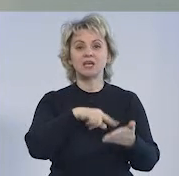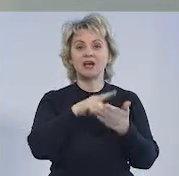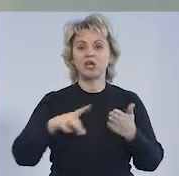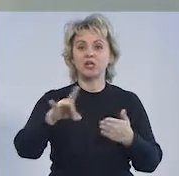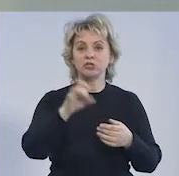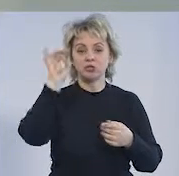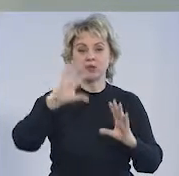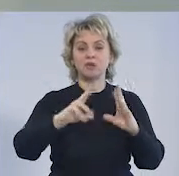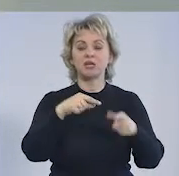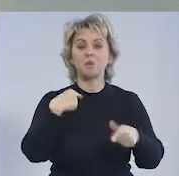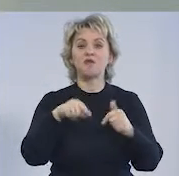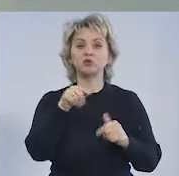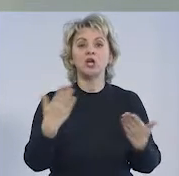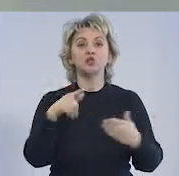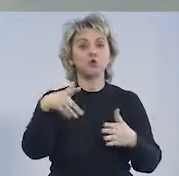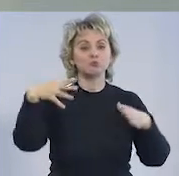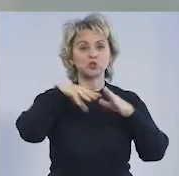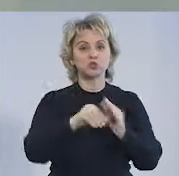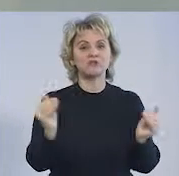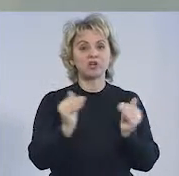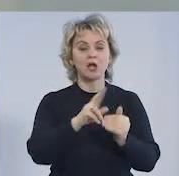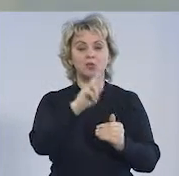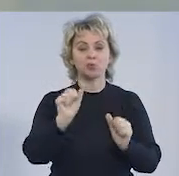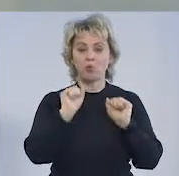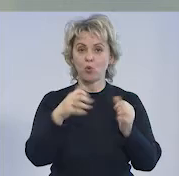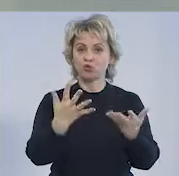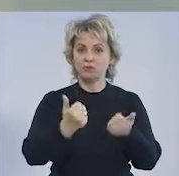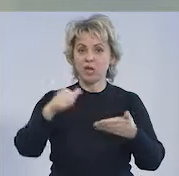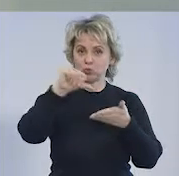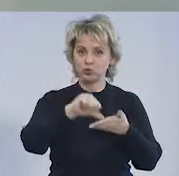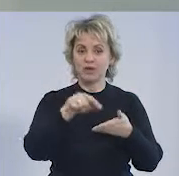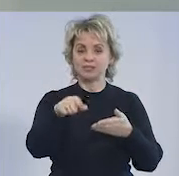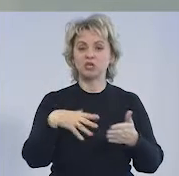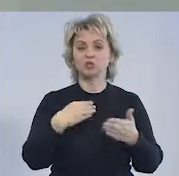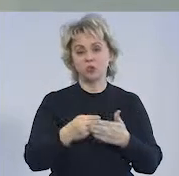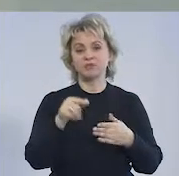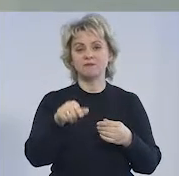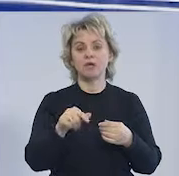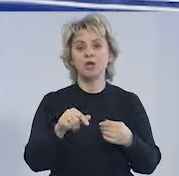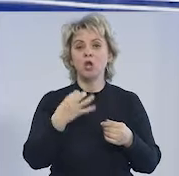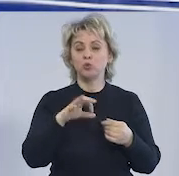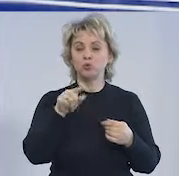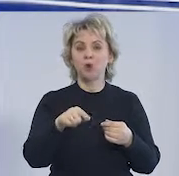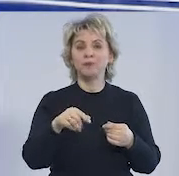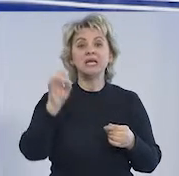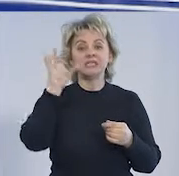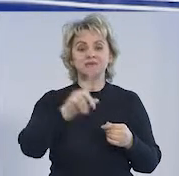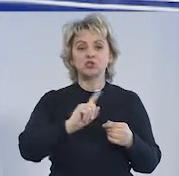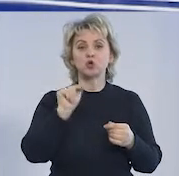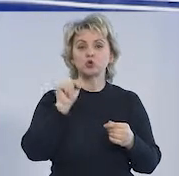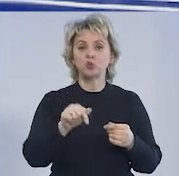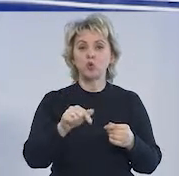регионы чемпионата мира по футболу». В чем его суть вкратце, и кто может принять участие, собственно, в нем? Известно,